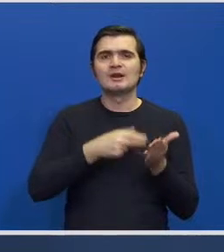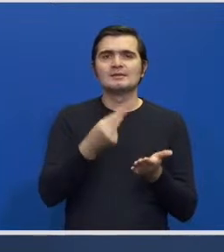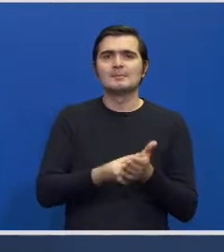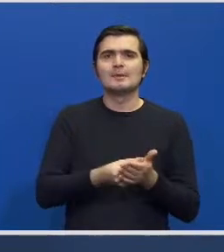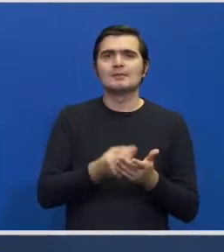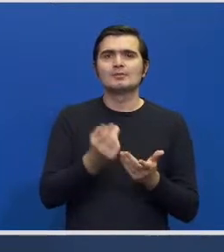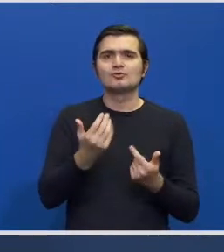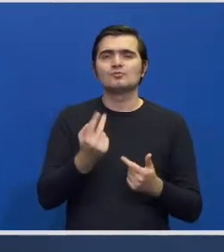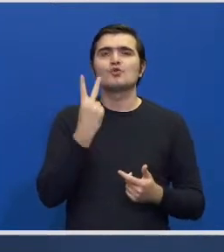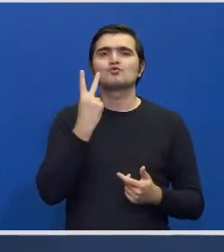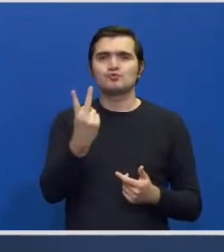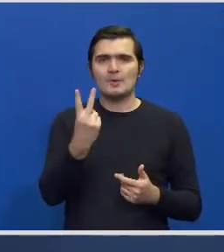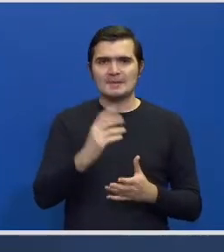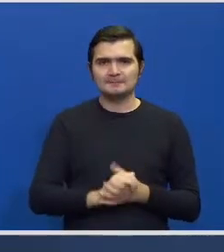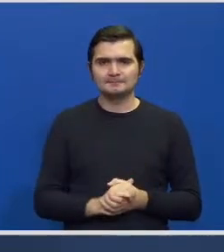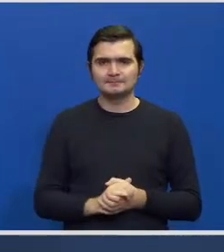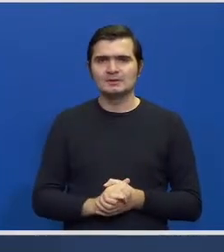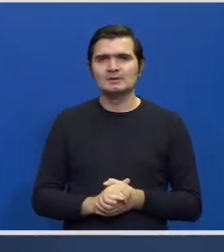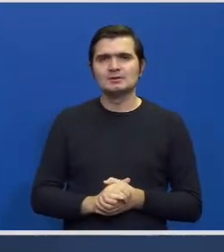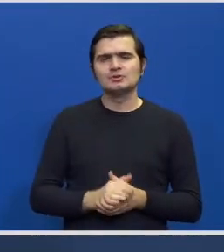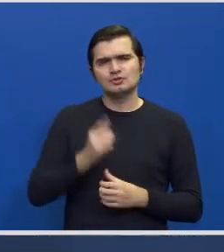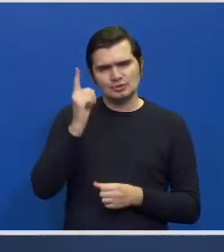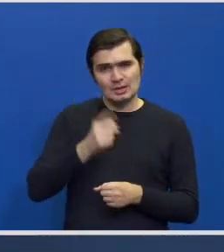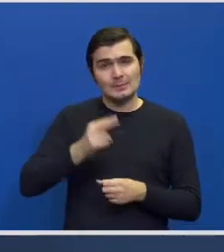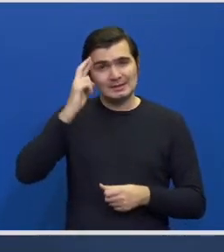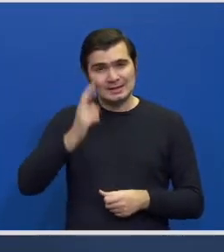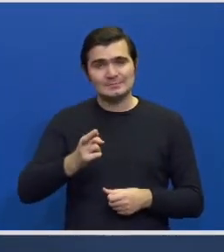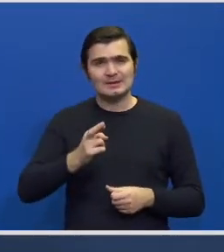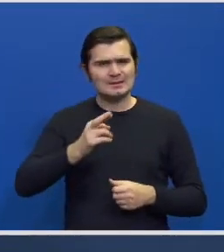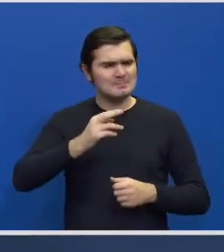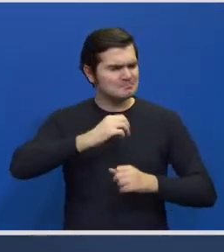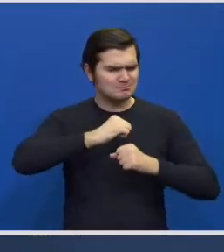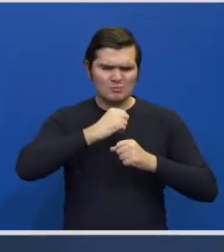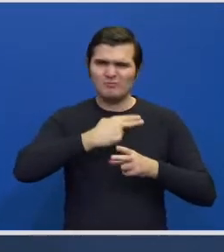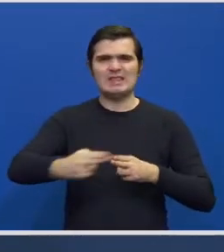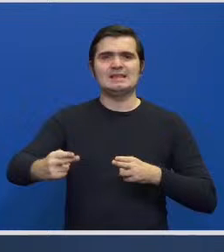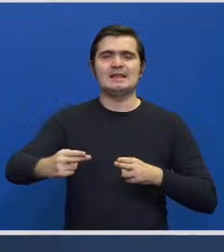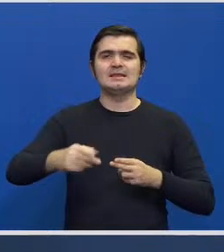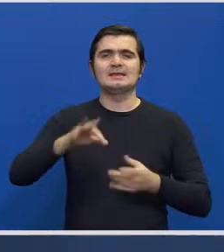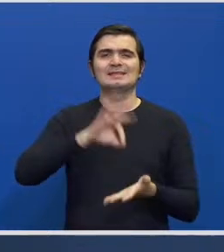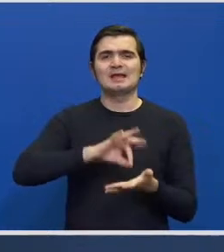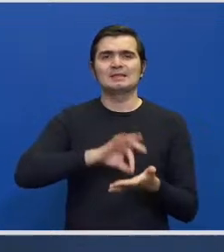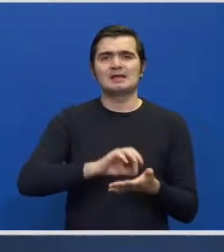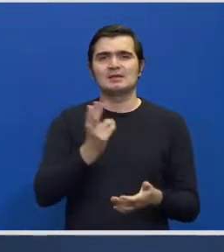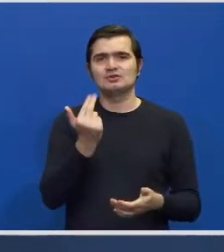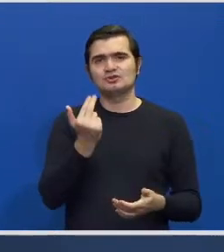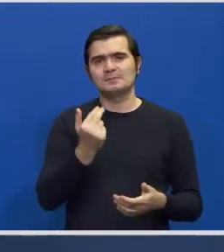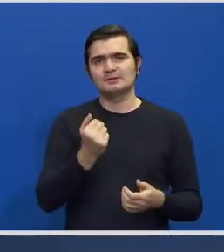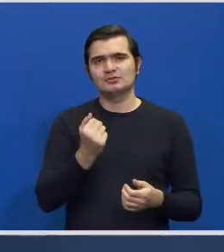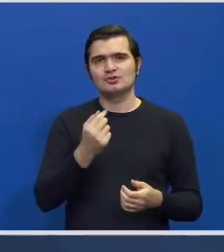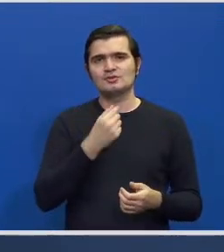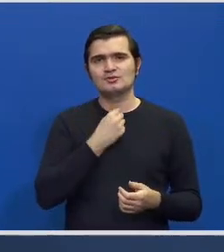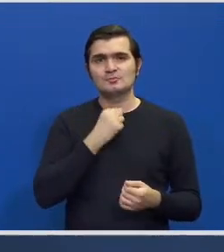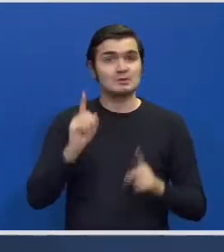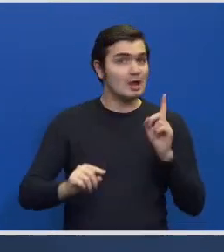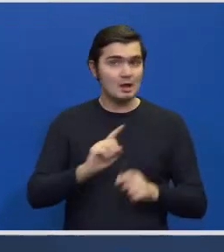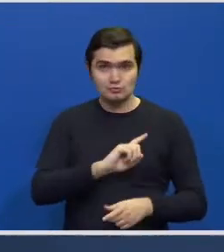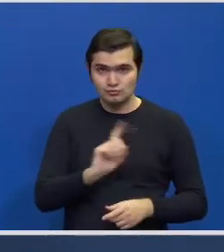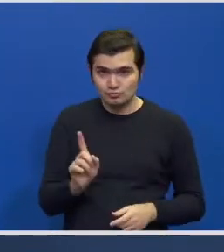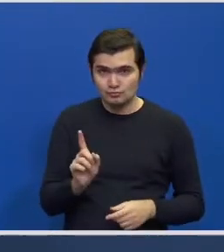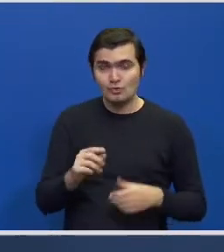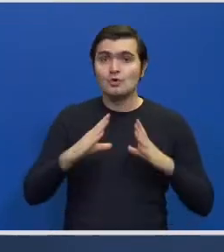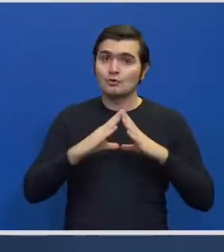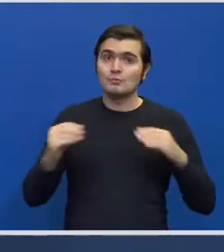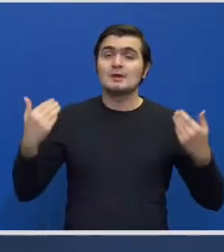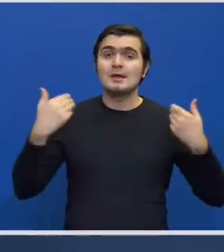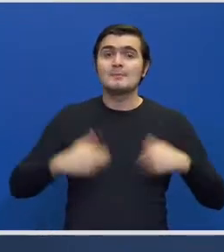cererea de plată numărul 2. Noi acel termen trebuie să-l respectăm cu sfințenie, pentru că în caz